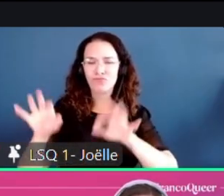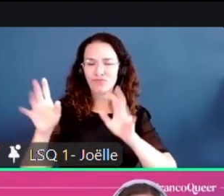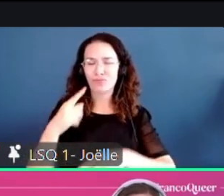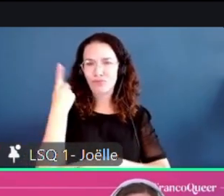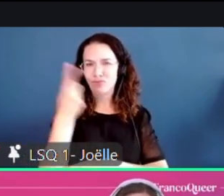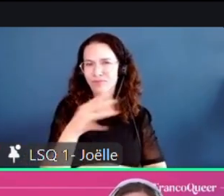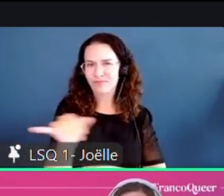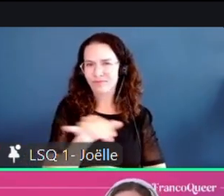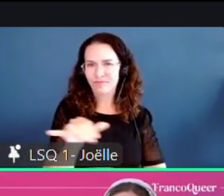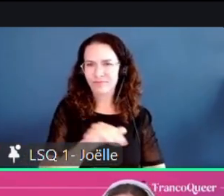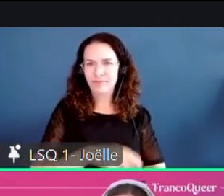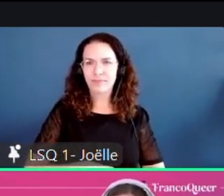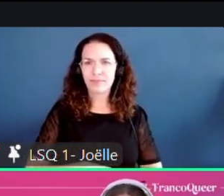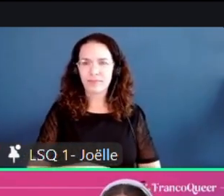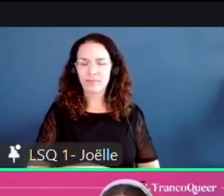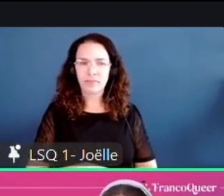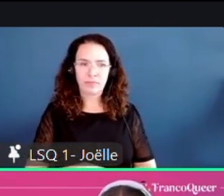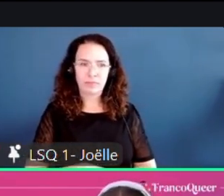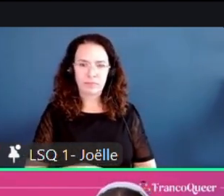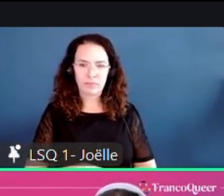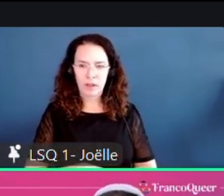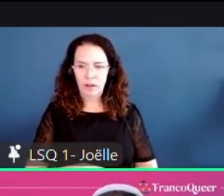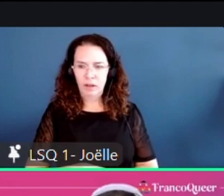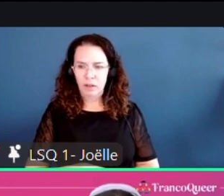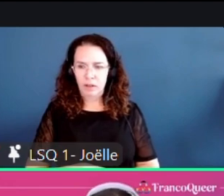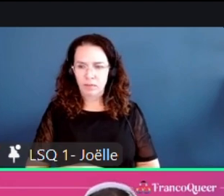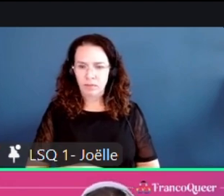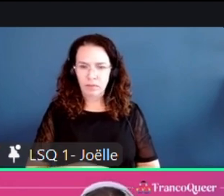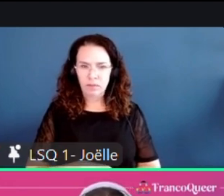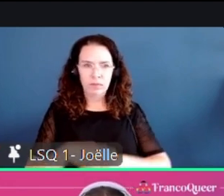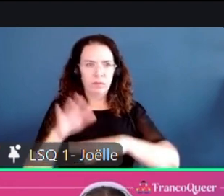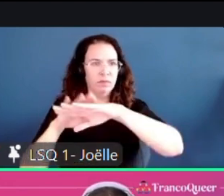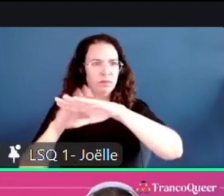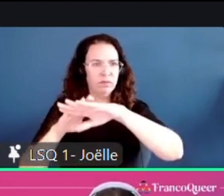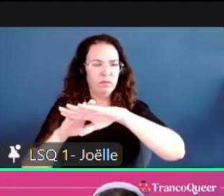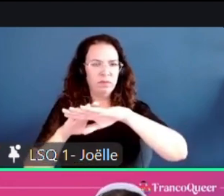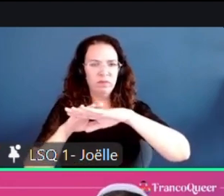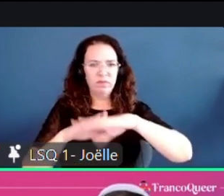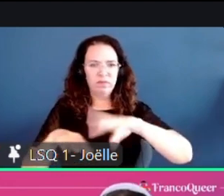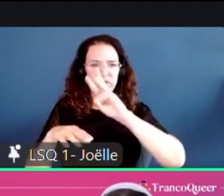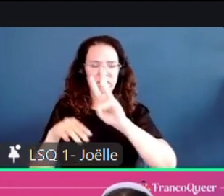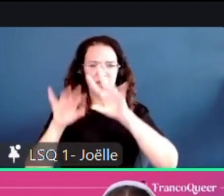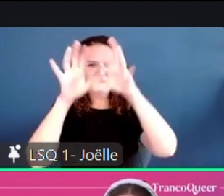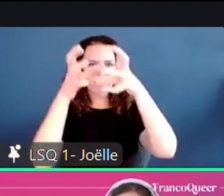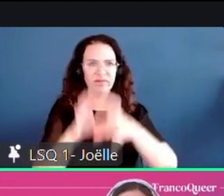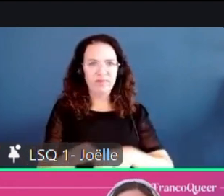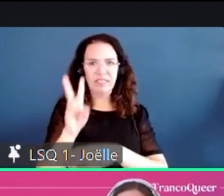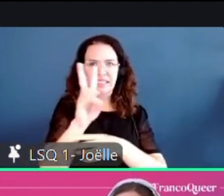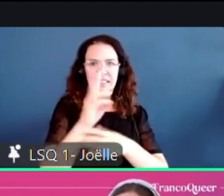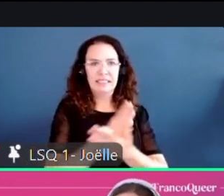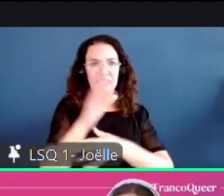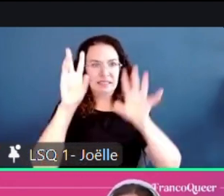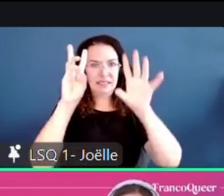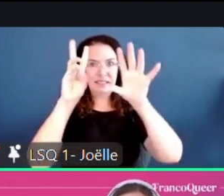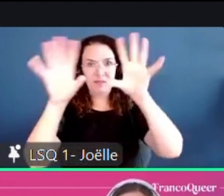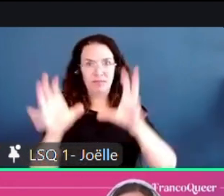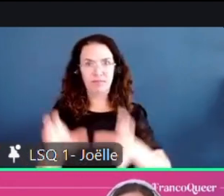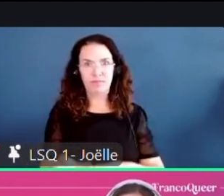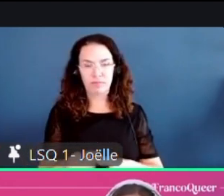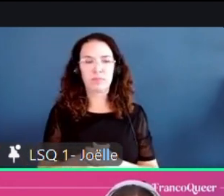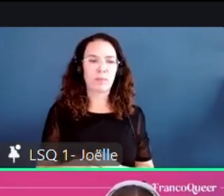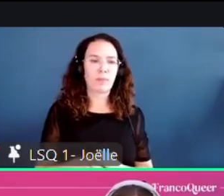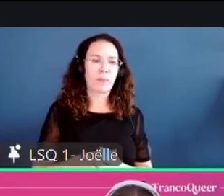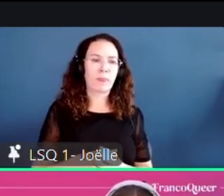revenir. De notre côté, on a divisé nos recommandations en 6 domaines d'action. On ne pourra pas plonger